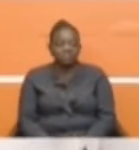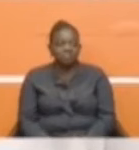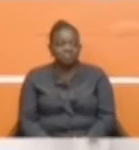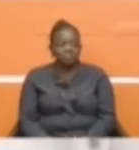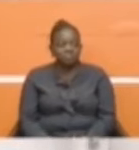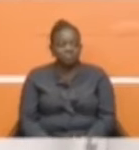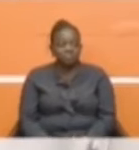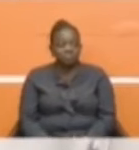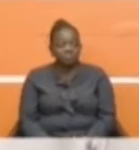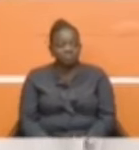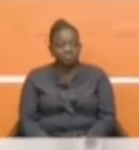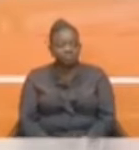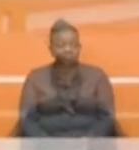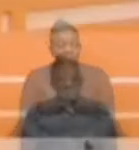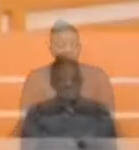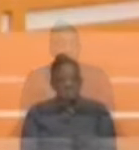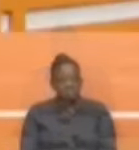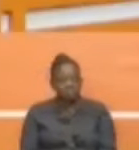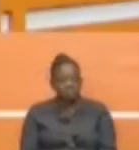Bukedde TV.